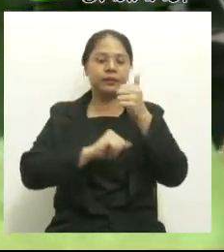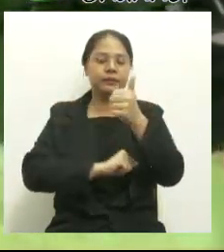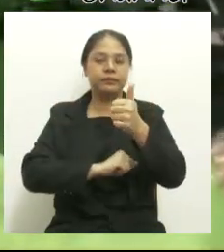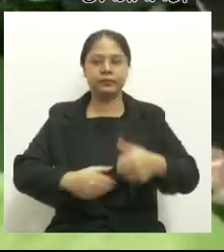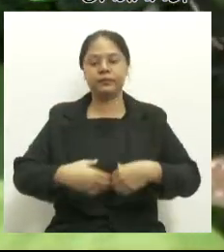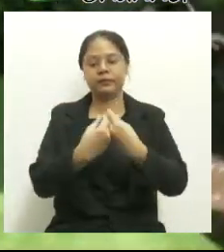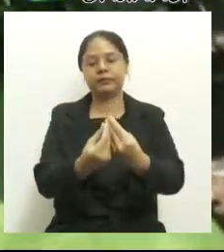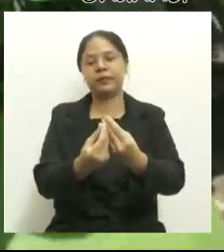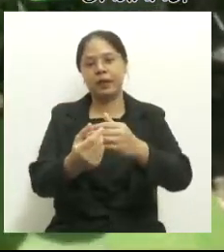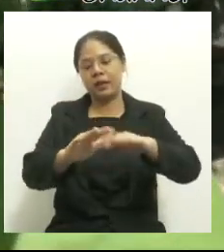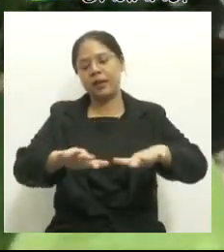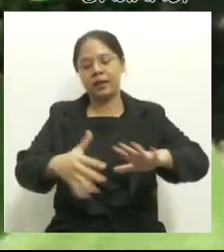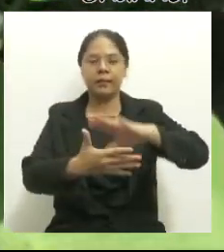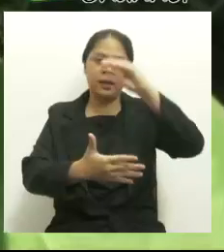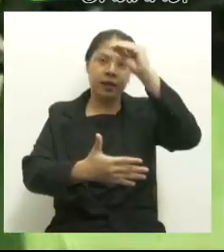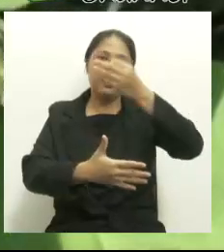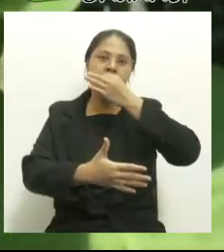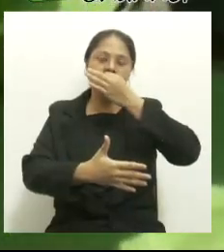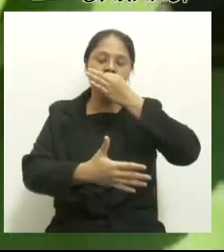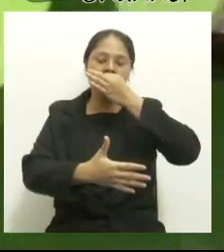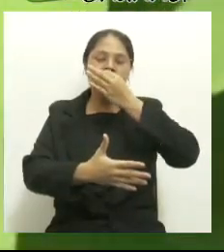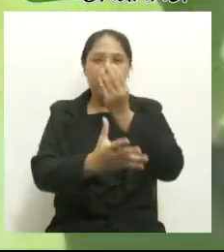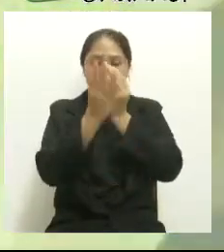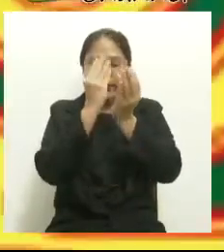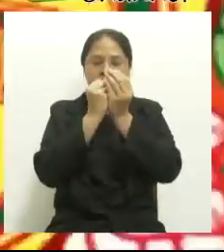การมีอาชีพให้กับผู้เรียน